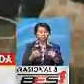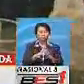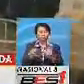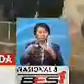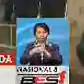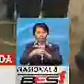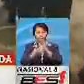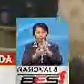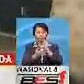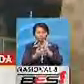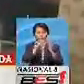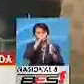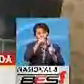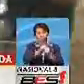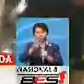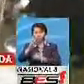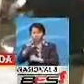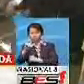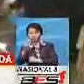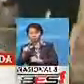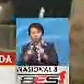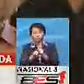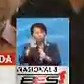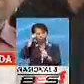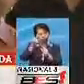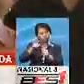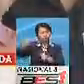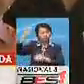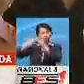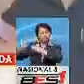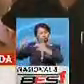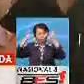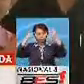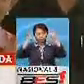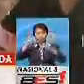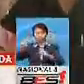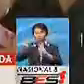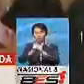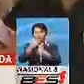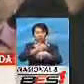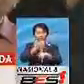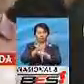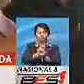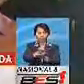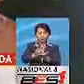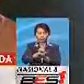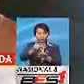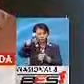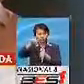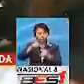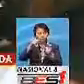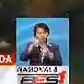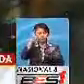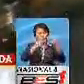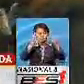Menggabungkan teknologi realiti dan maya, Galeri Interaktif itu mengimbas kembali kisah Perdana Menteri kedua itu dalam bentuk video sebagai imbauan kepada